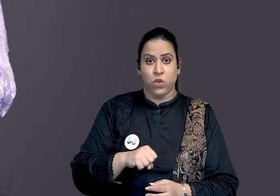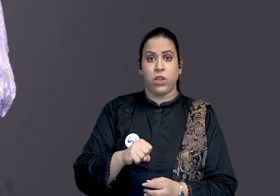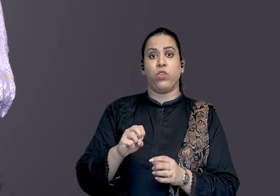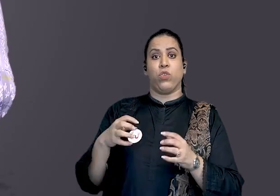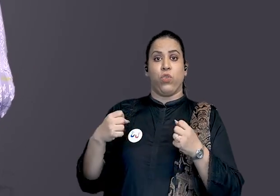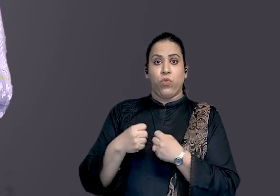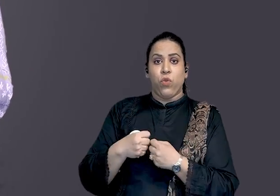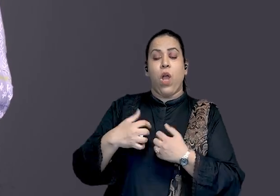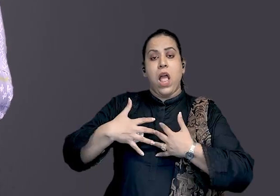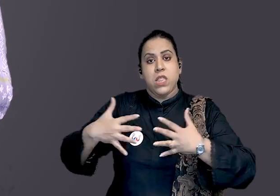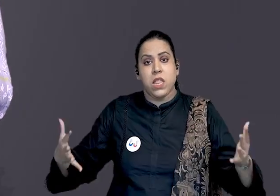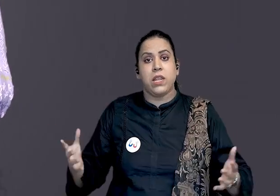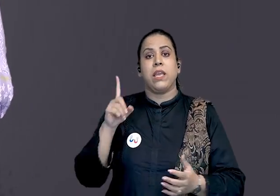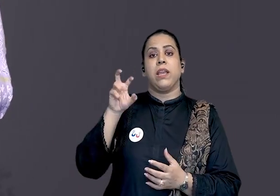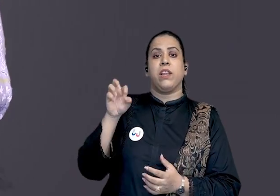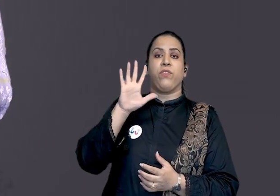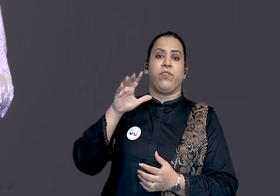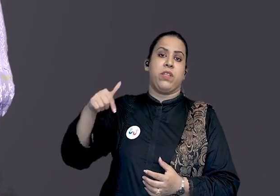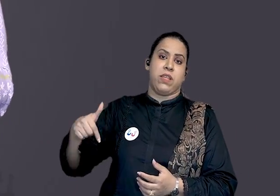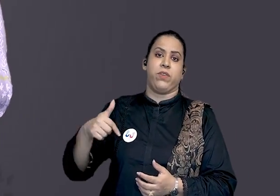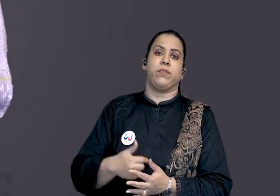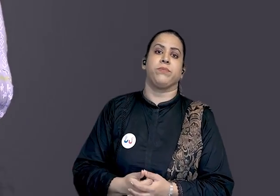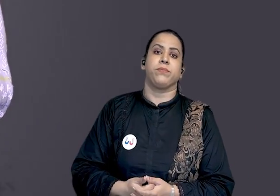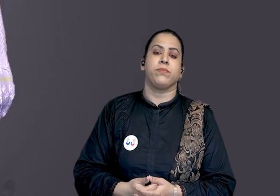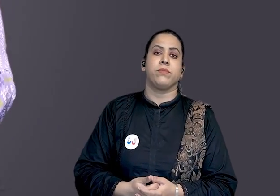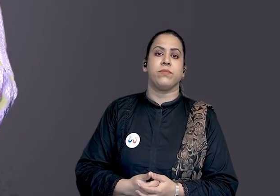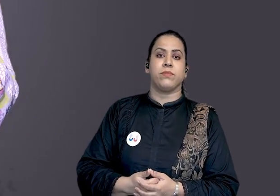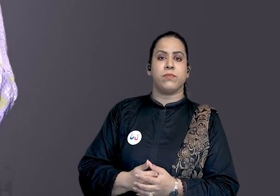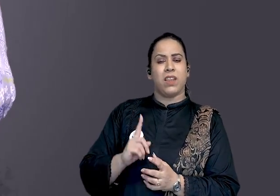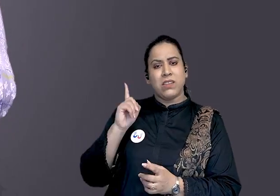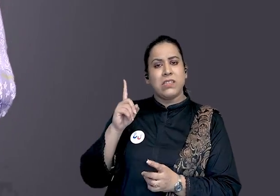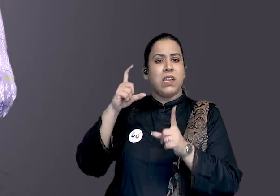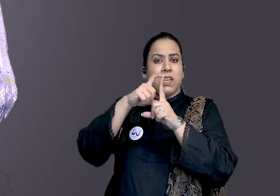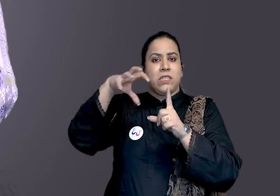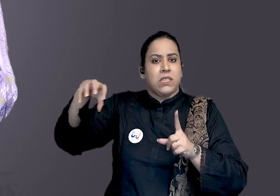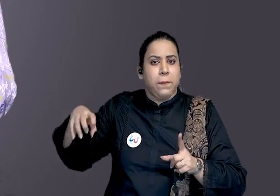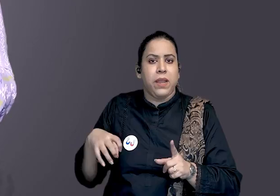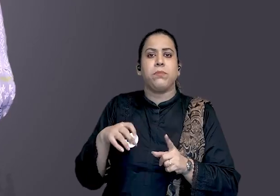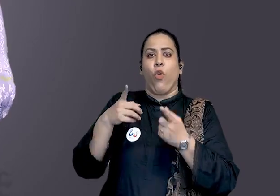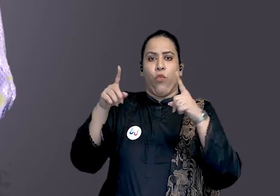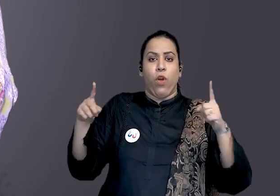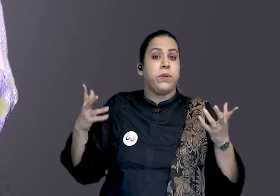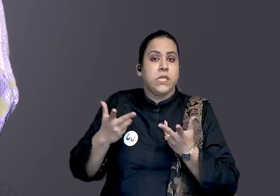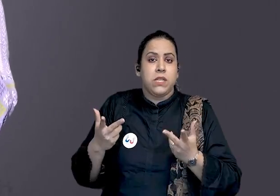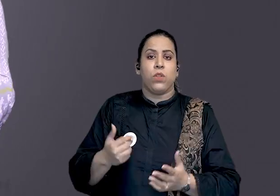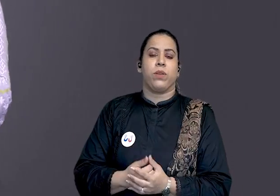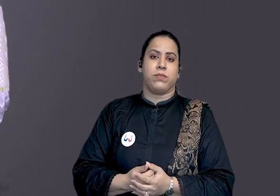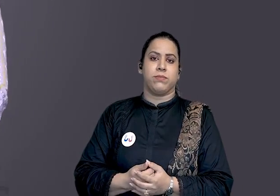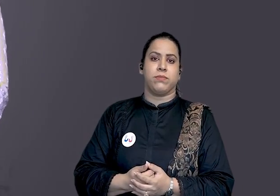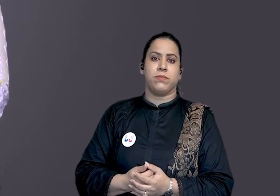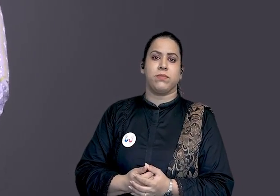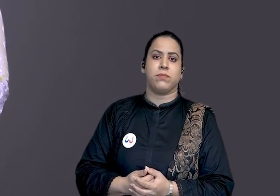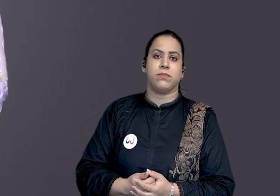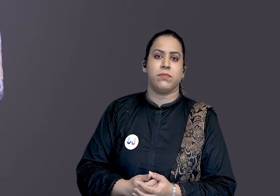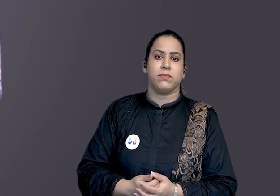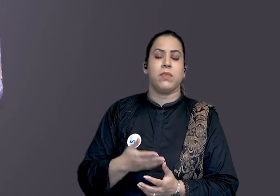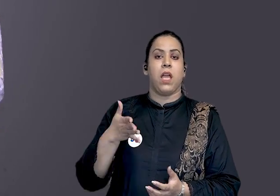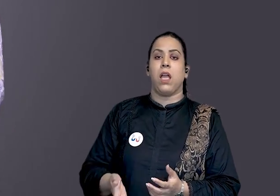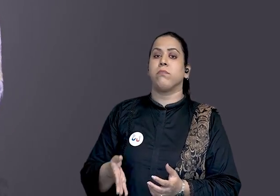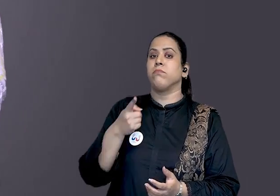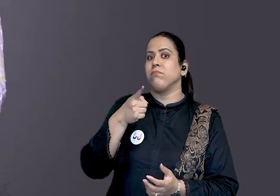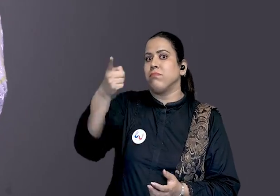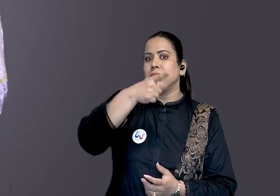ایجوکیشن ڈپارٹمنٹ ہے، فارسٹ کا ڈپارٹمنٹ ہے، فارن افیئرس کا ڈپارٹمنٹ، ہیلتھ ڈپارٹمنٹ، یو نیم اٹ اینڈ وی ہیو دا ڈپارٹمنٹس.